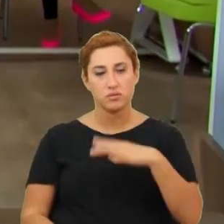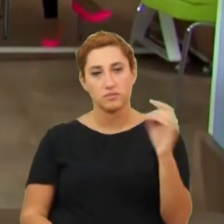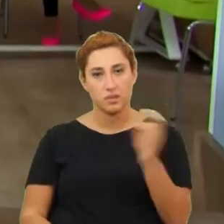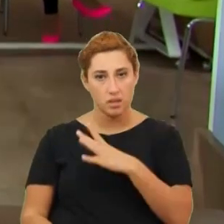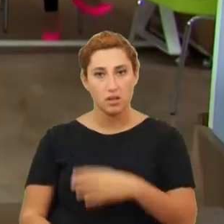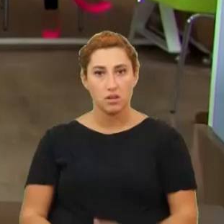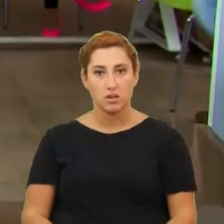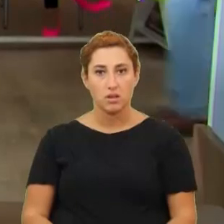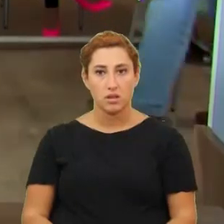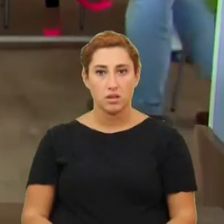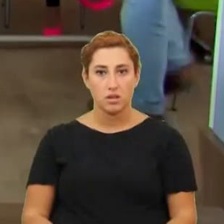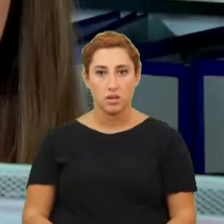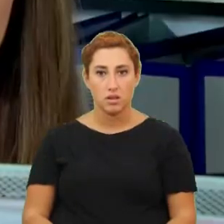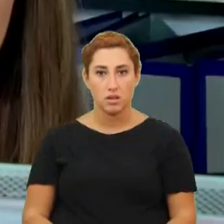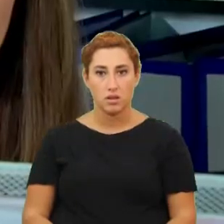Bunlar da elendi.